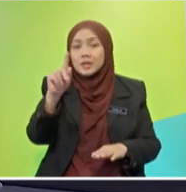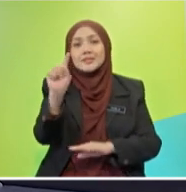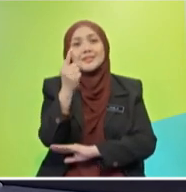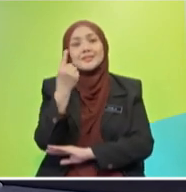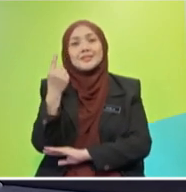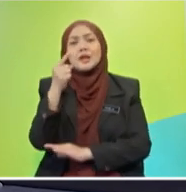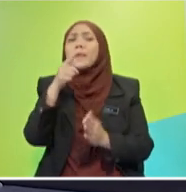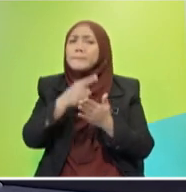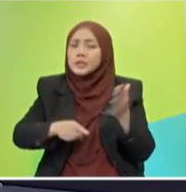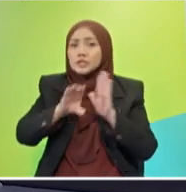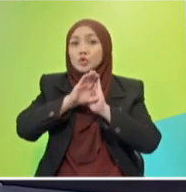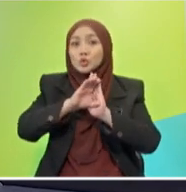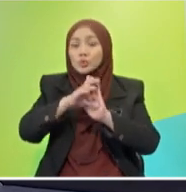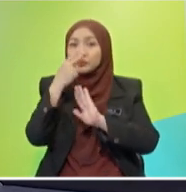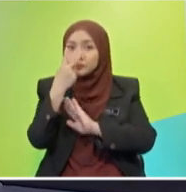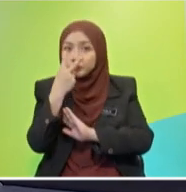yang